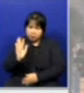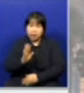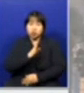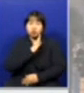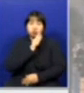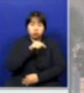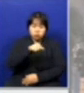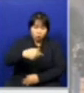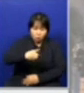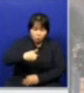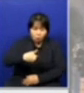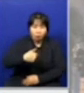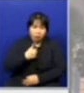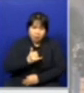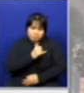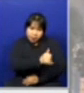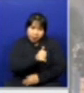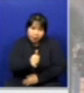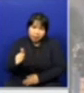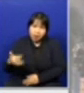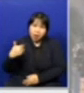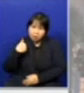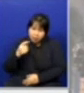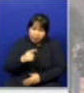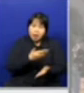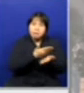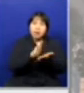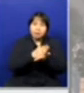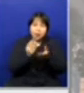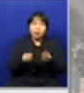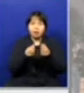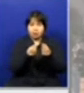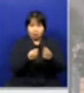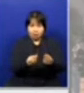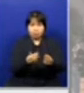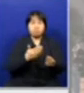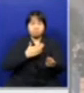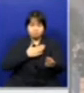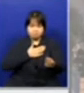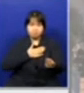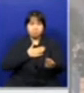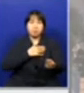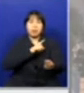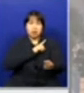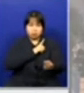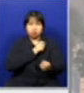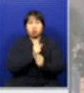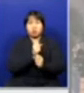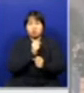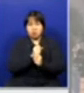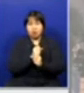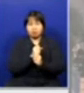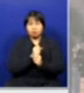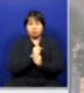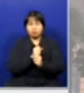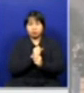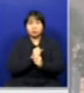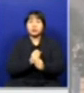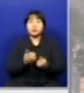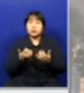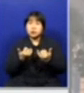ออกพื้นที่มีอะไรไปแบ่งปันนั่นคือบทบาทหน้าที่หนึ่งของพวกเราที่ทำงานในพื้นที่ขณะเดียว